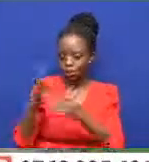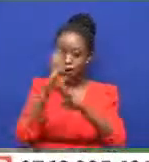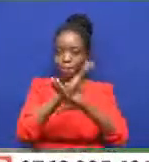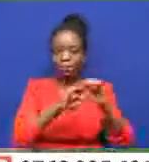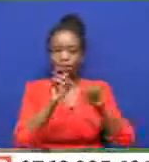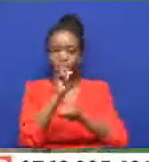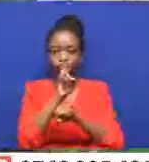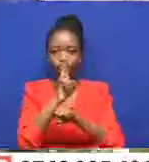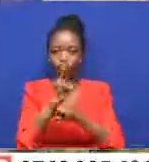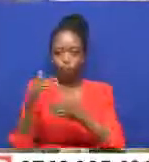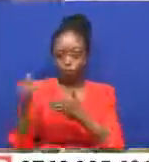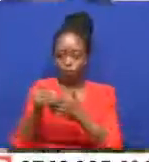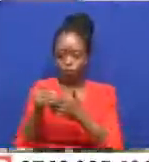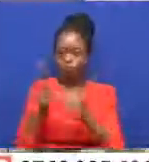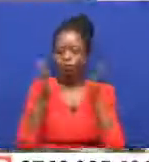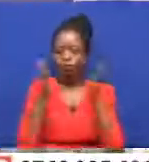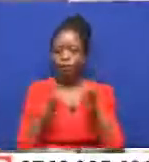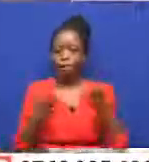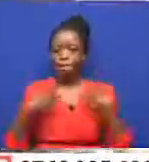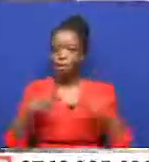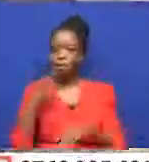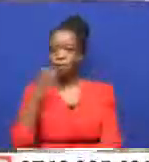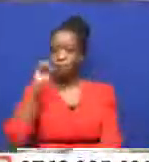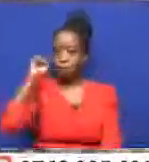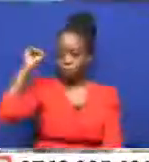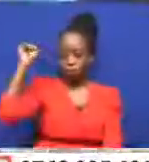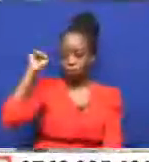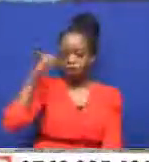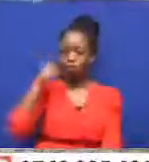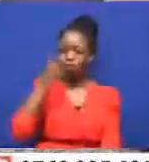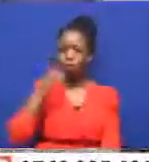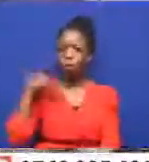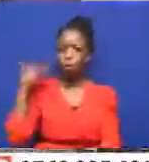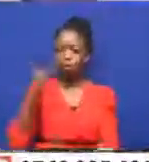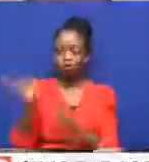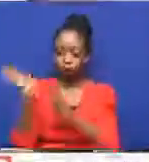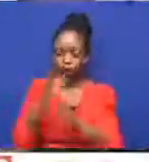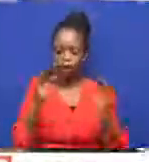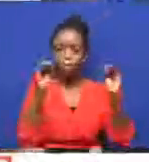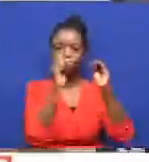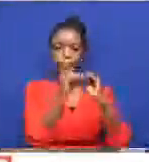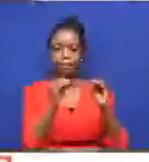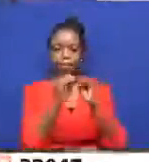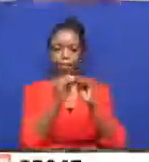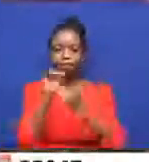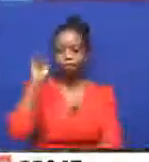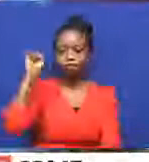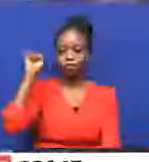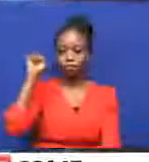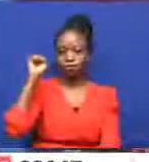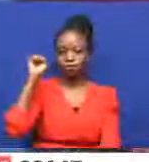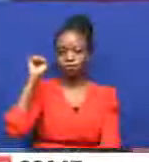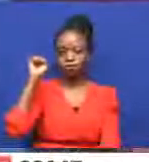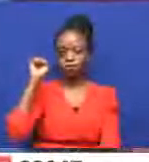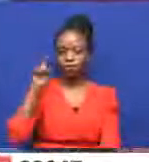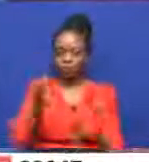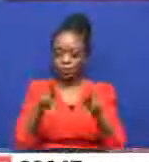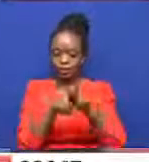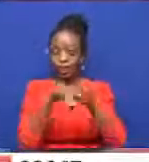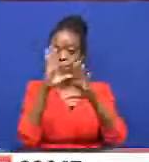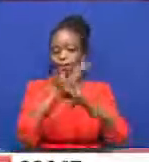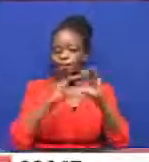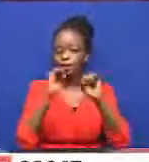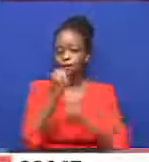akitoa amri hiyo ni miongoni mwa wanasiasa ambao wamekuwa wakiandaa mikutano ya kisiasa. Kando na hayo,